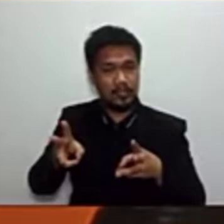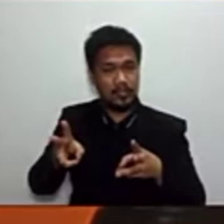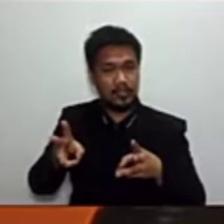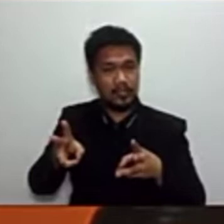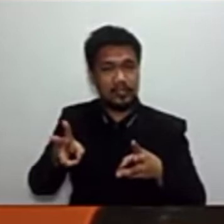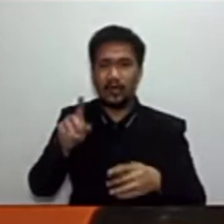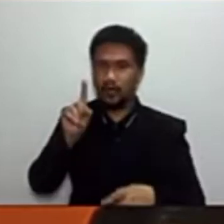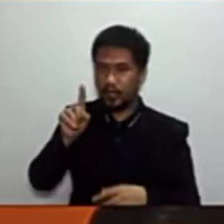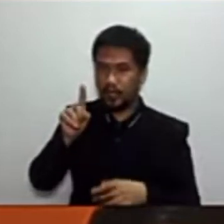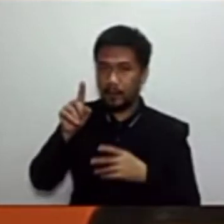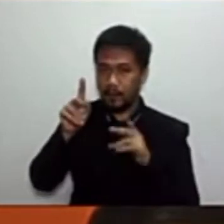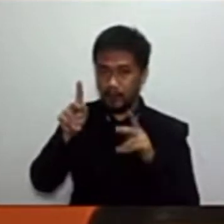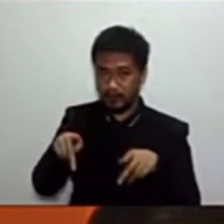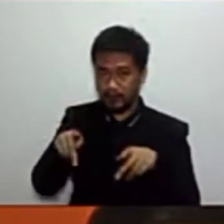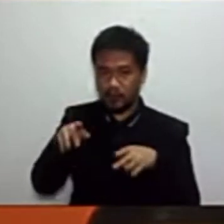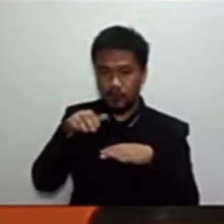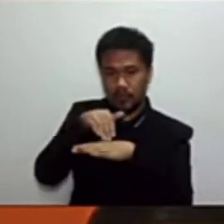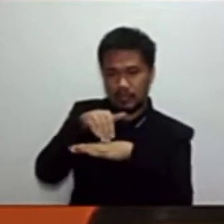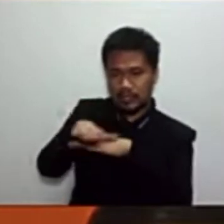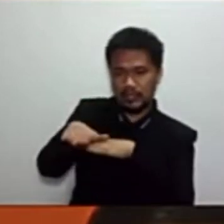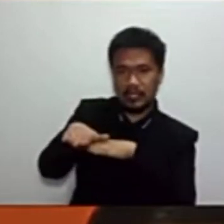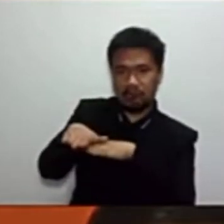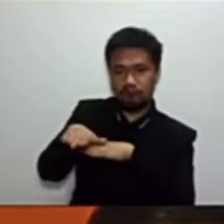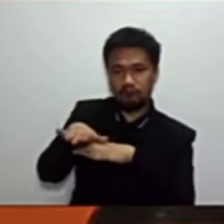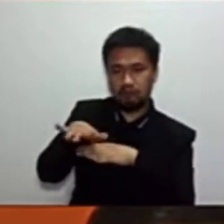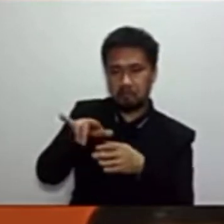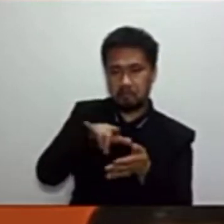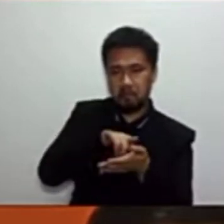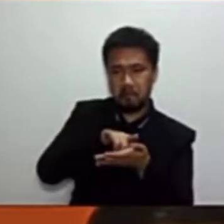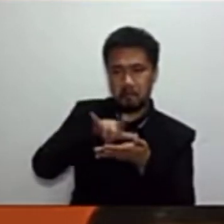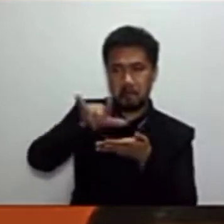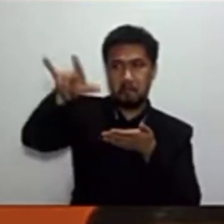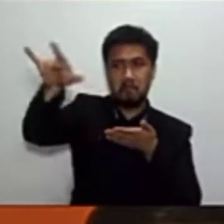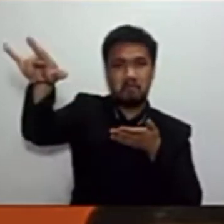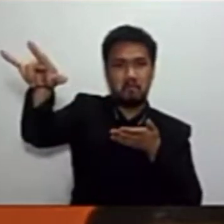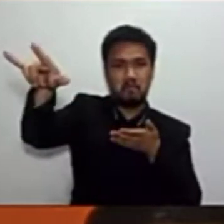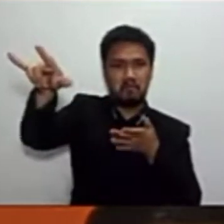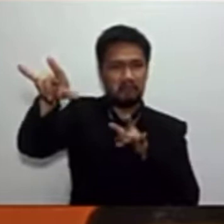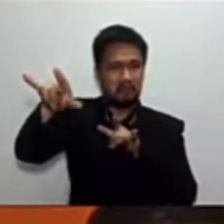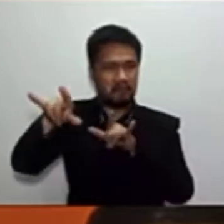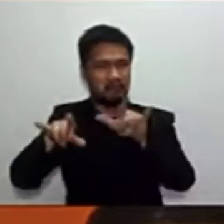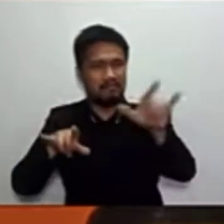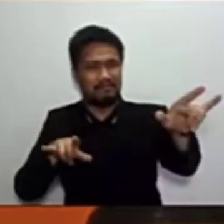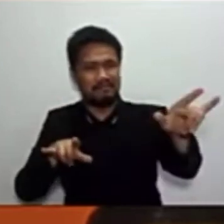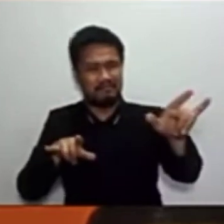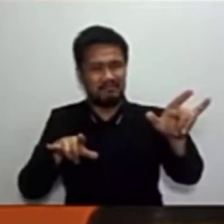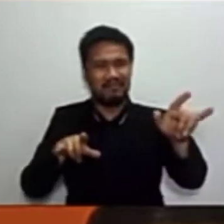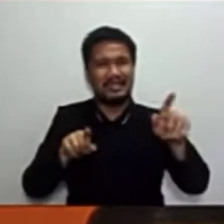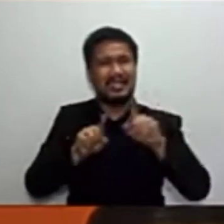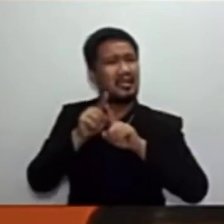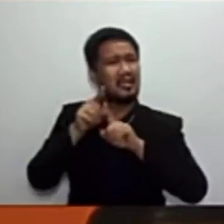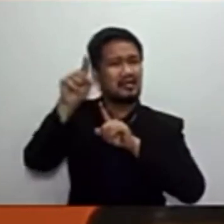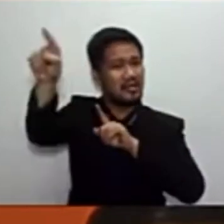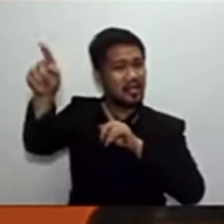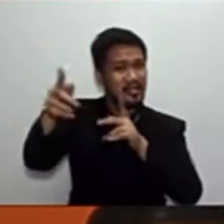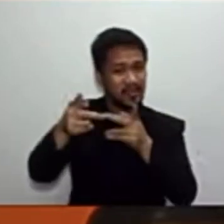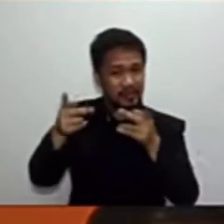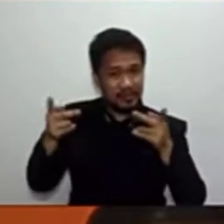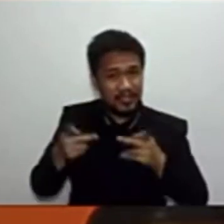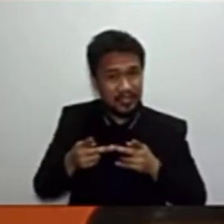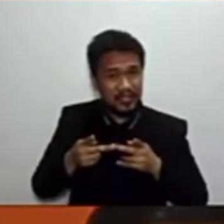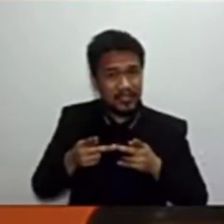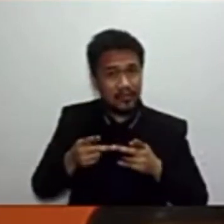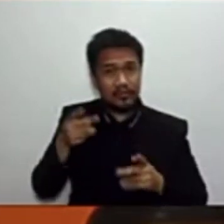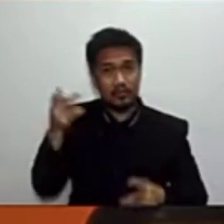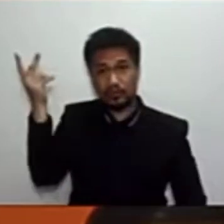isang tao sa malayong lugar o sa ibang bansa upang magpahayag ng